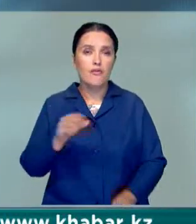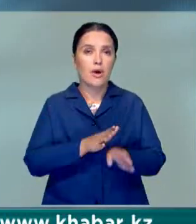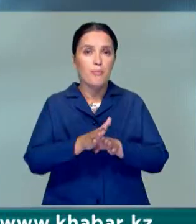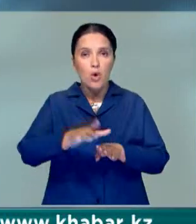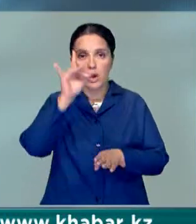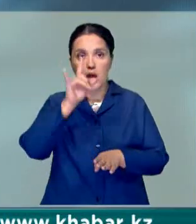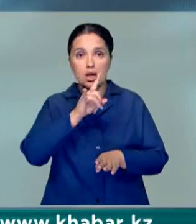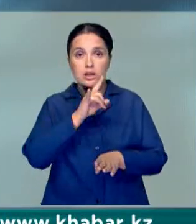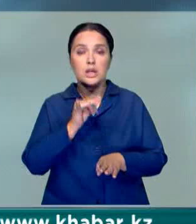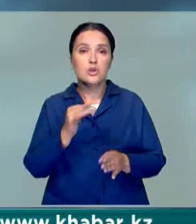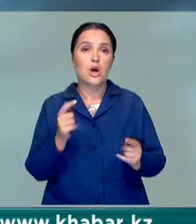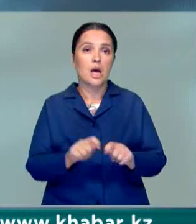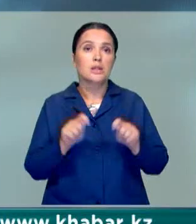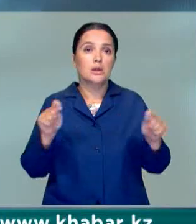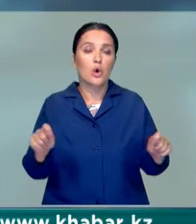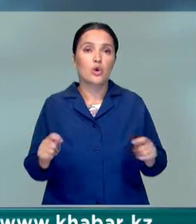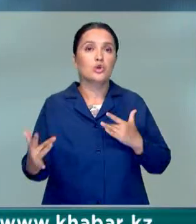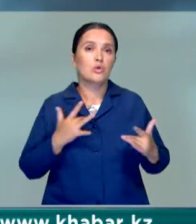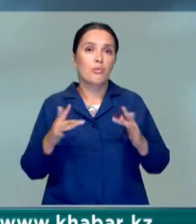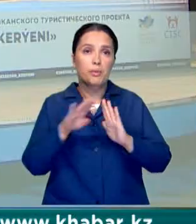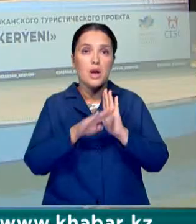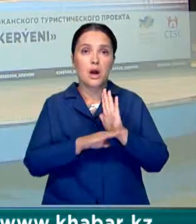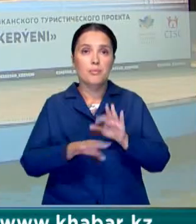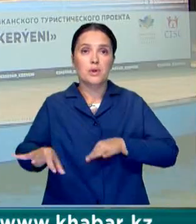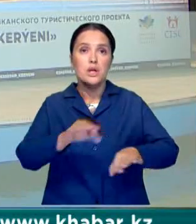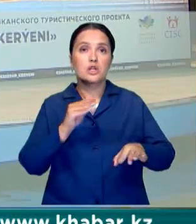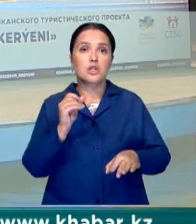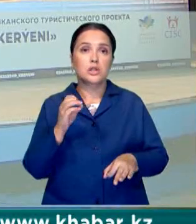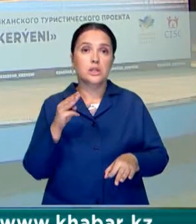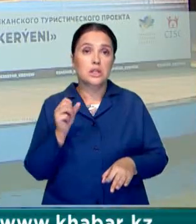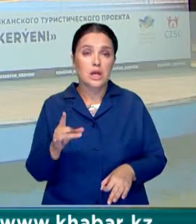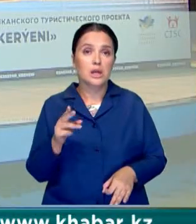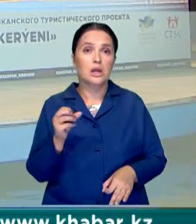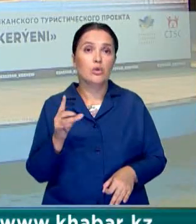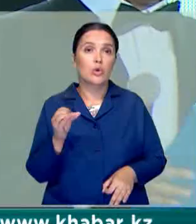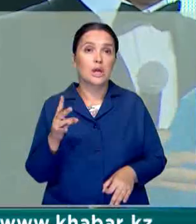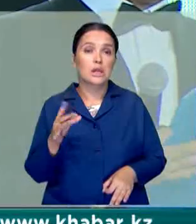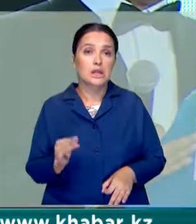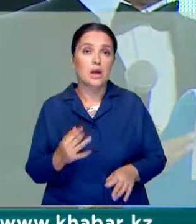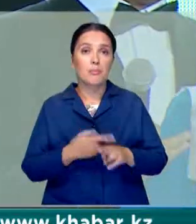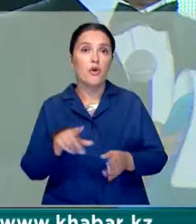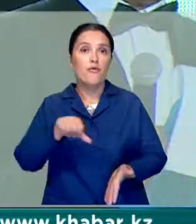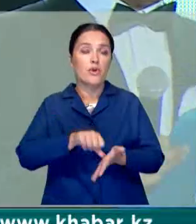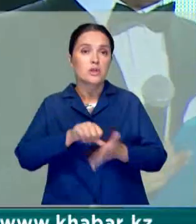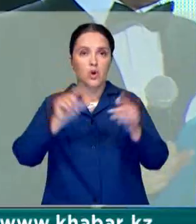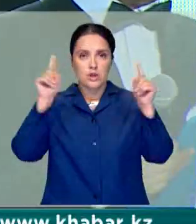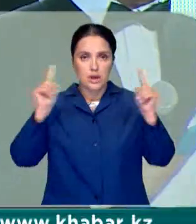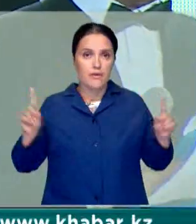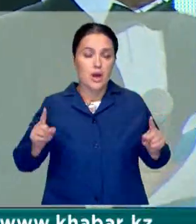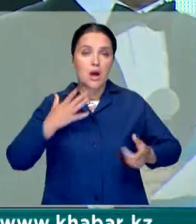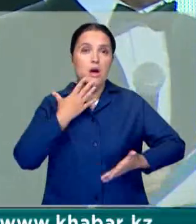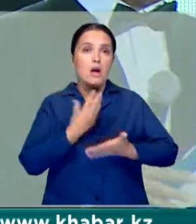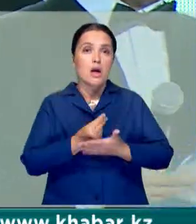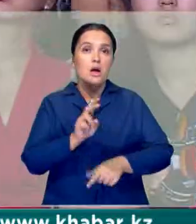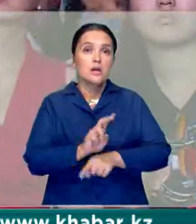всех регионов Казахстана в честь открытия шоу-программы проекта «Жастар Керуені». Хедлайнерами выступили звезды отечественной